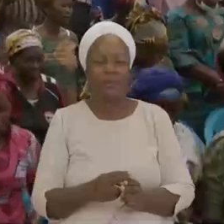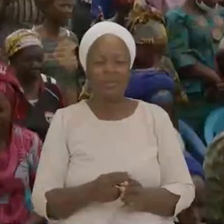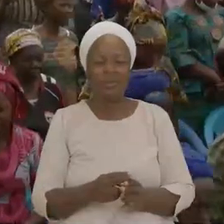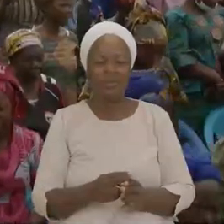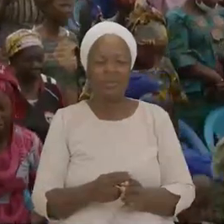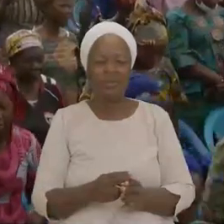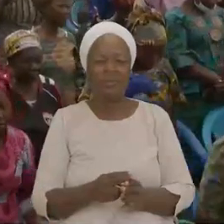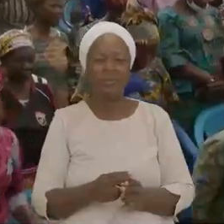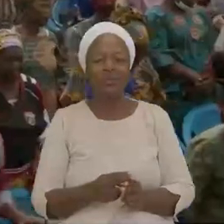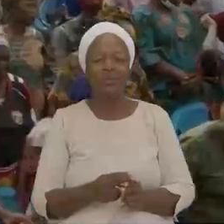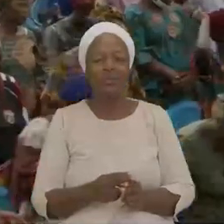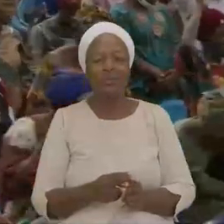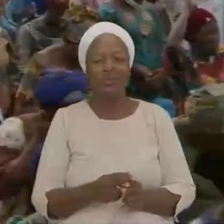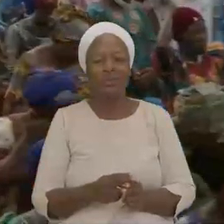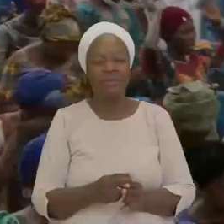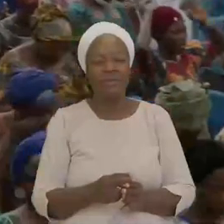Jésus.